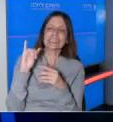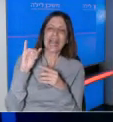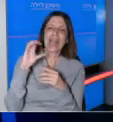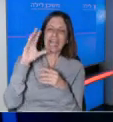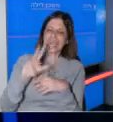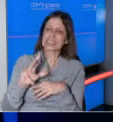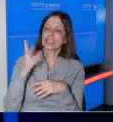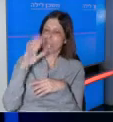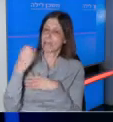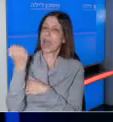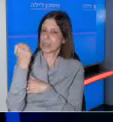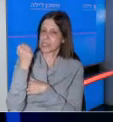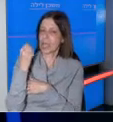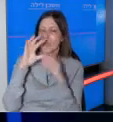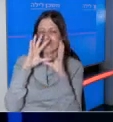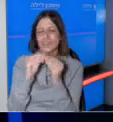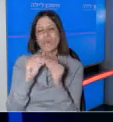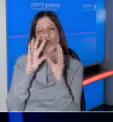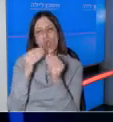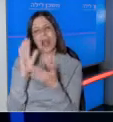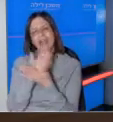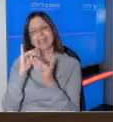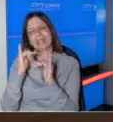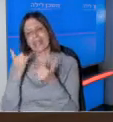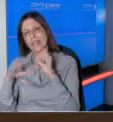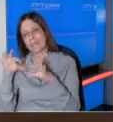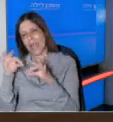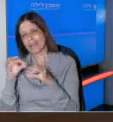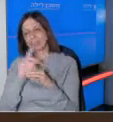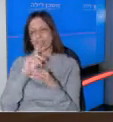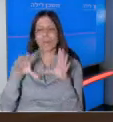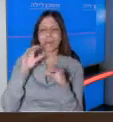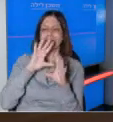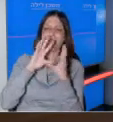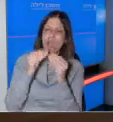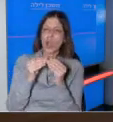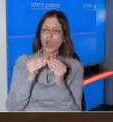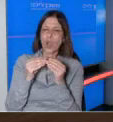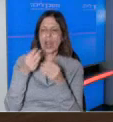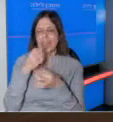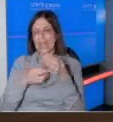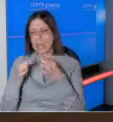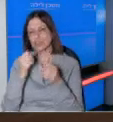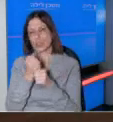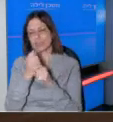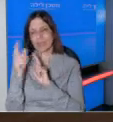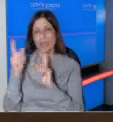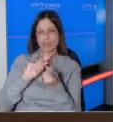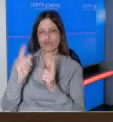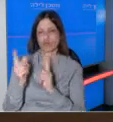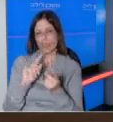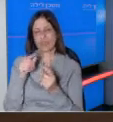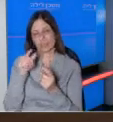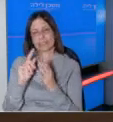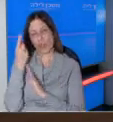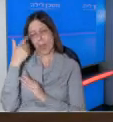דבר, כל ההחלטות על כן פריימריז או לא פריימריז, זה כל הדילים שעושים אחד עם השני, ושם זה